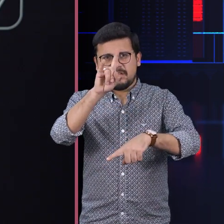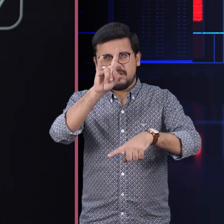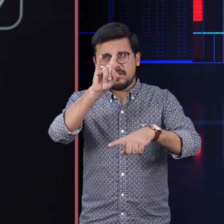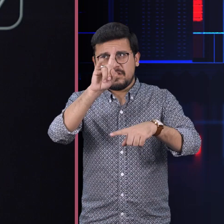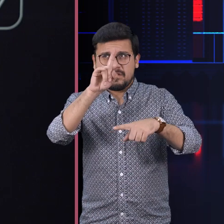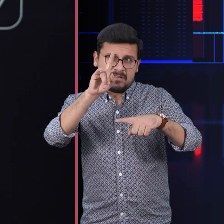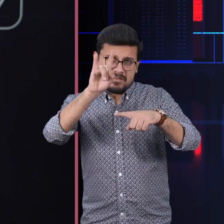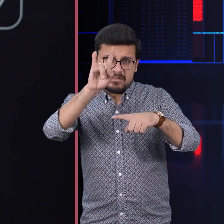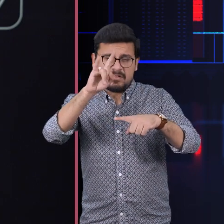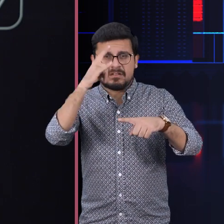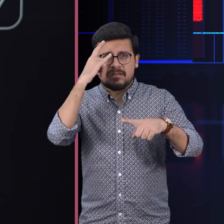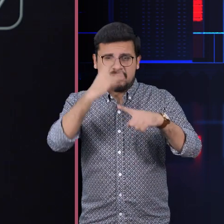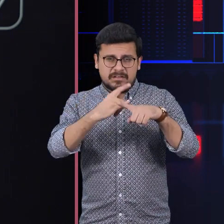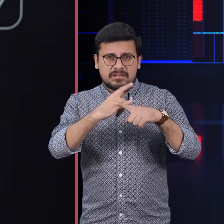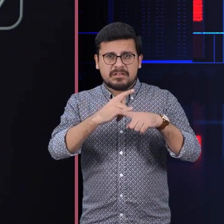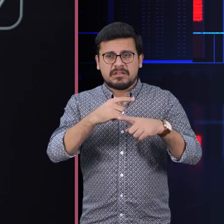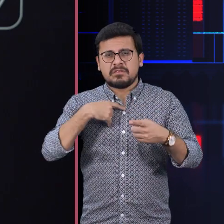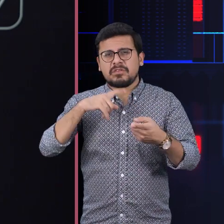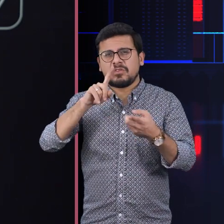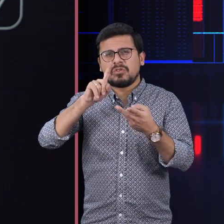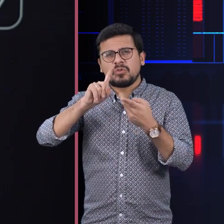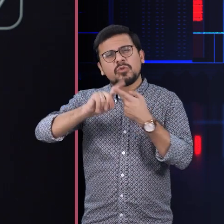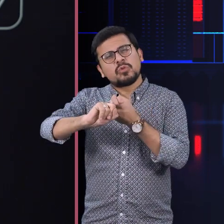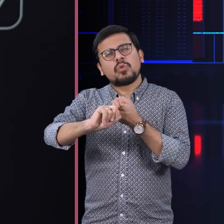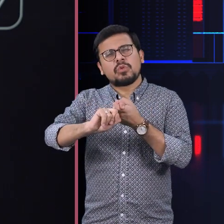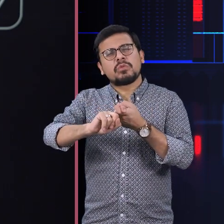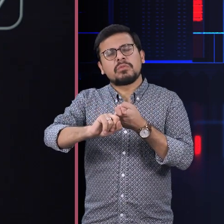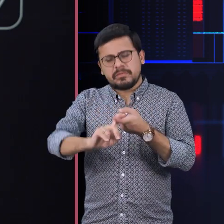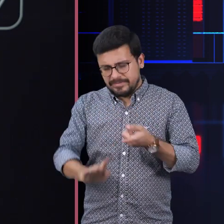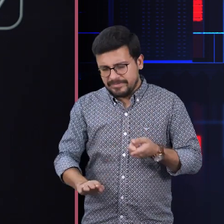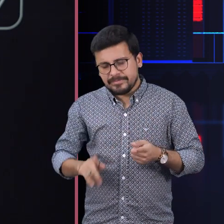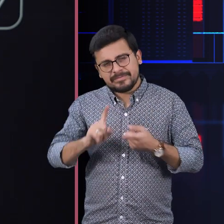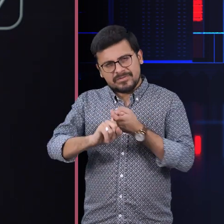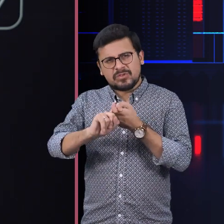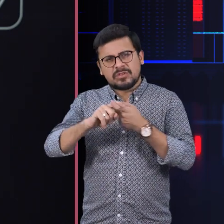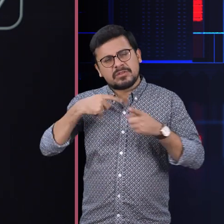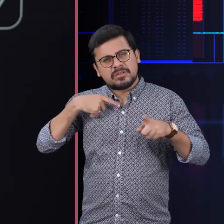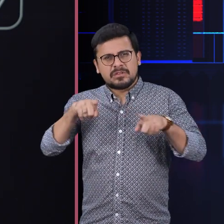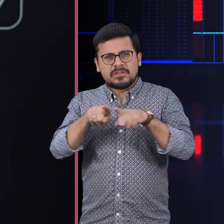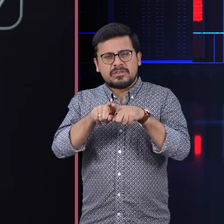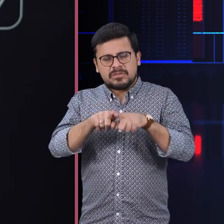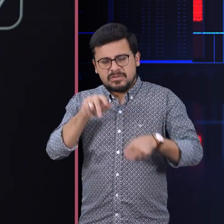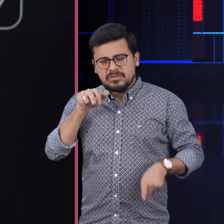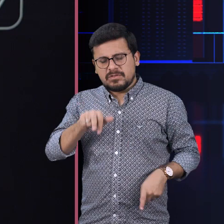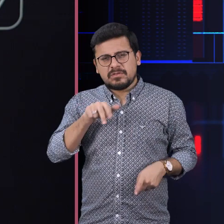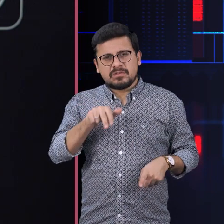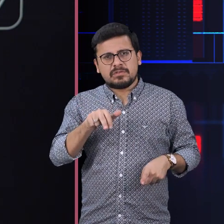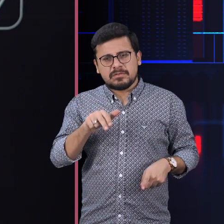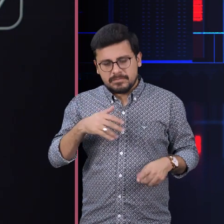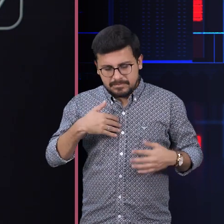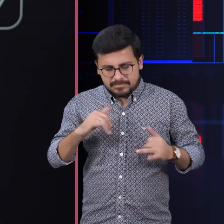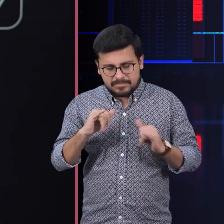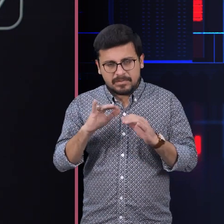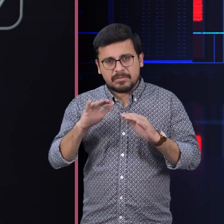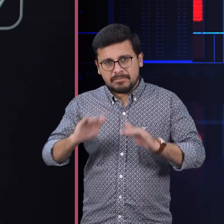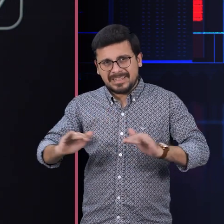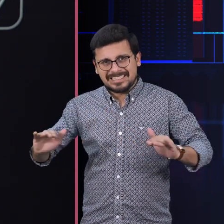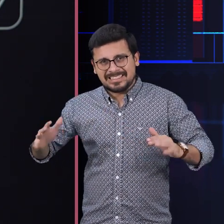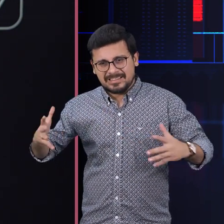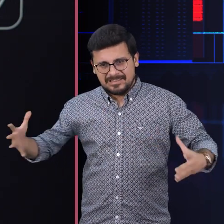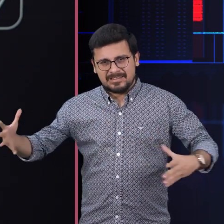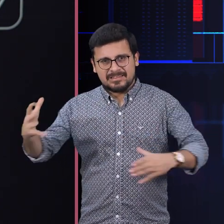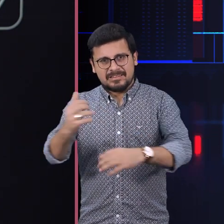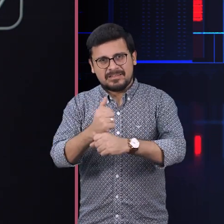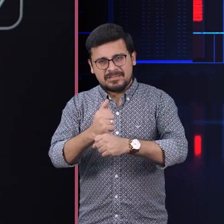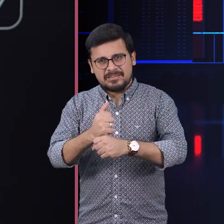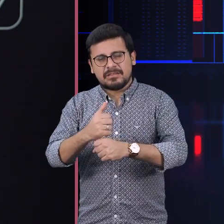rushed outside. ہم نے گاڑی سے فیملی کو اتارا, ان کو گاڑی میں ڈالا, and I took them to